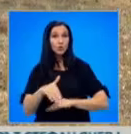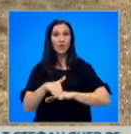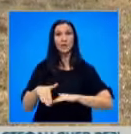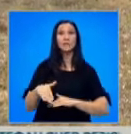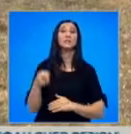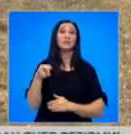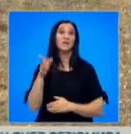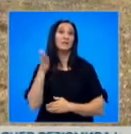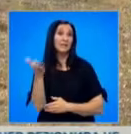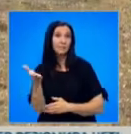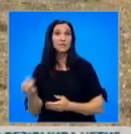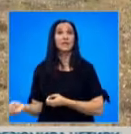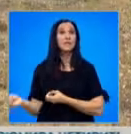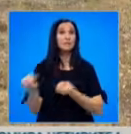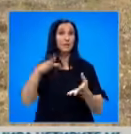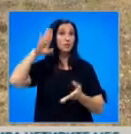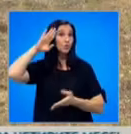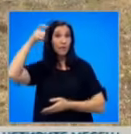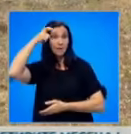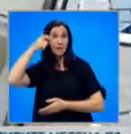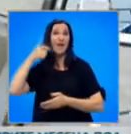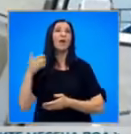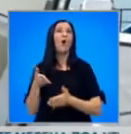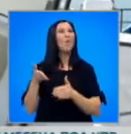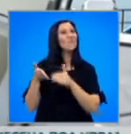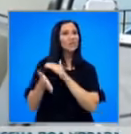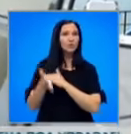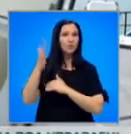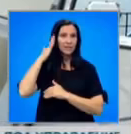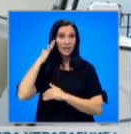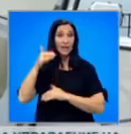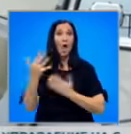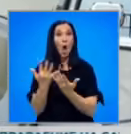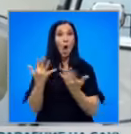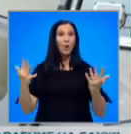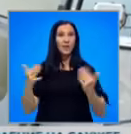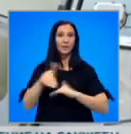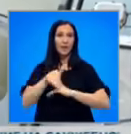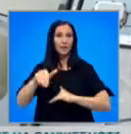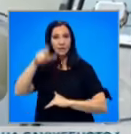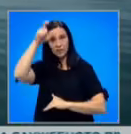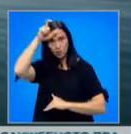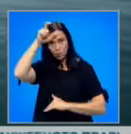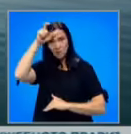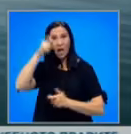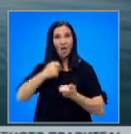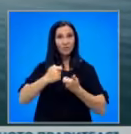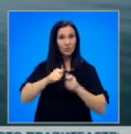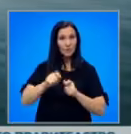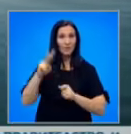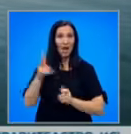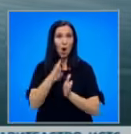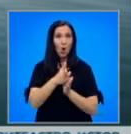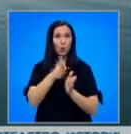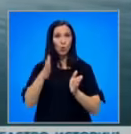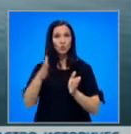там са командировани служители на МВР от вътрешността на страната. Оградата по границата ни с Турция е нарушена в два участъка. От